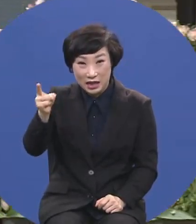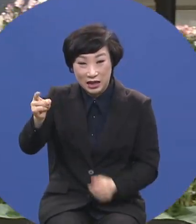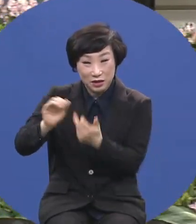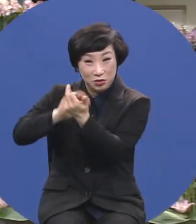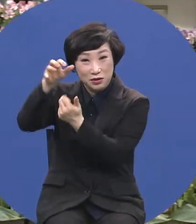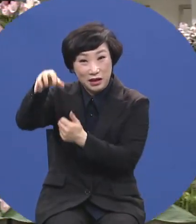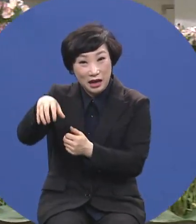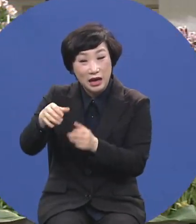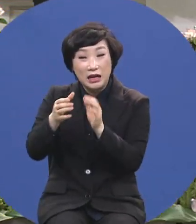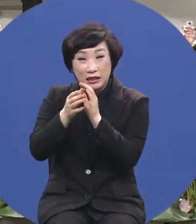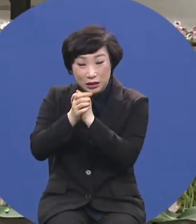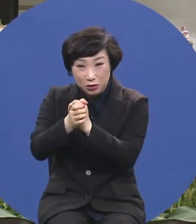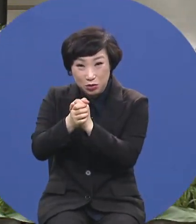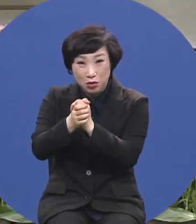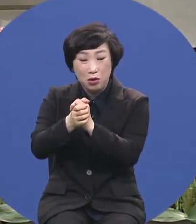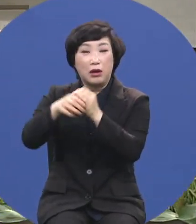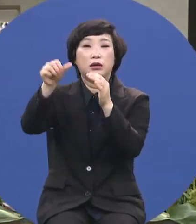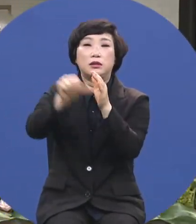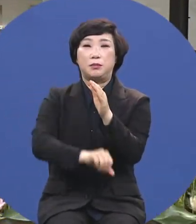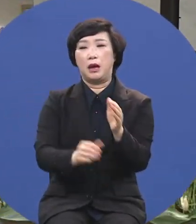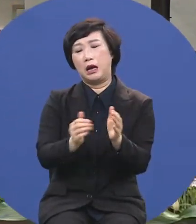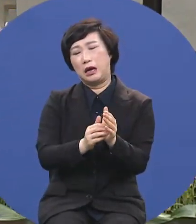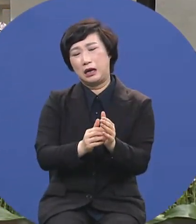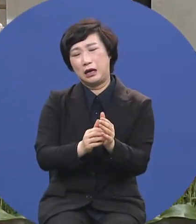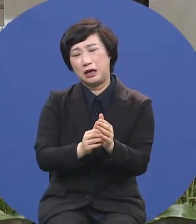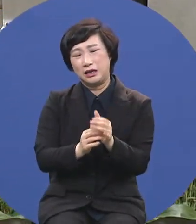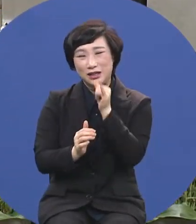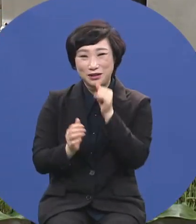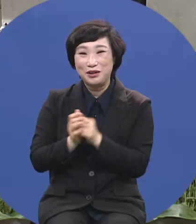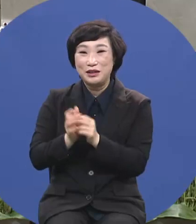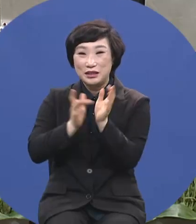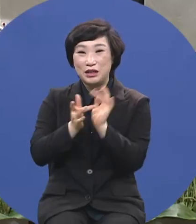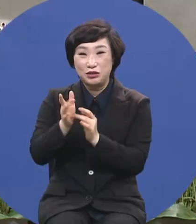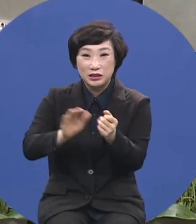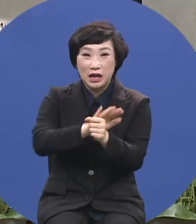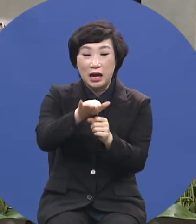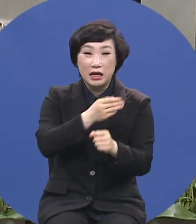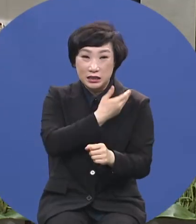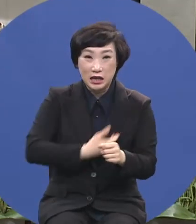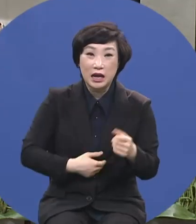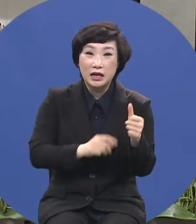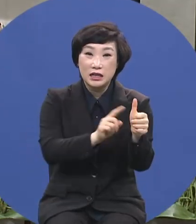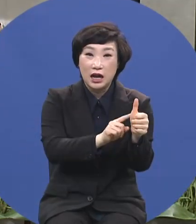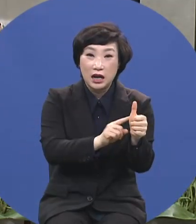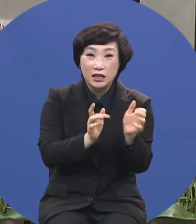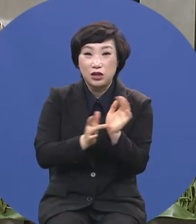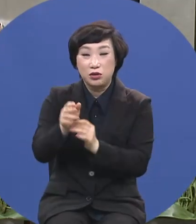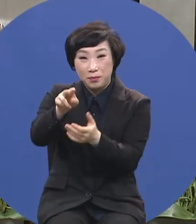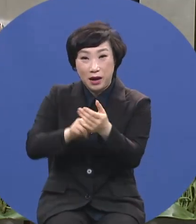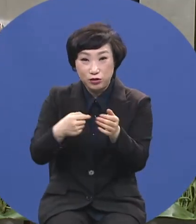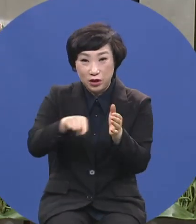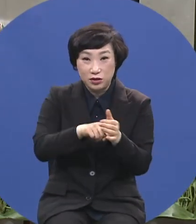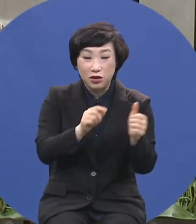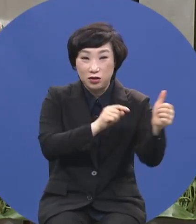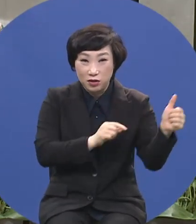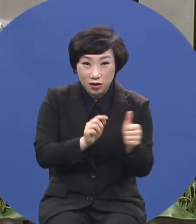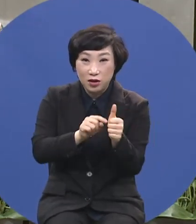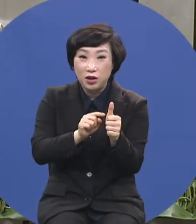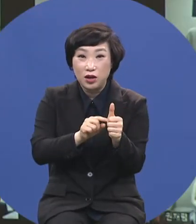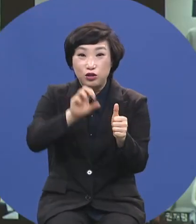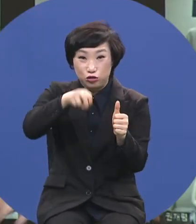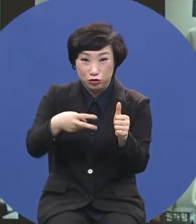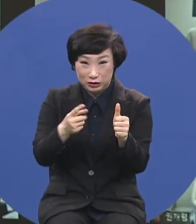기도에 실패한 후에 예수님의 사랑하는 제자가 예수 팔려고 예수에게 입을